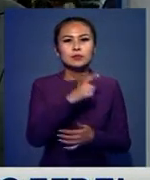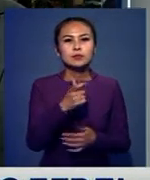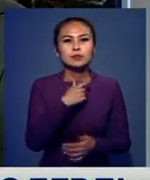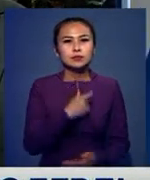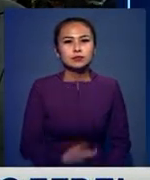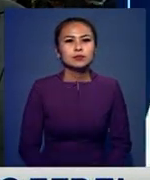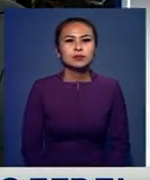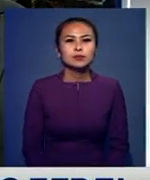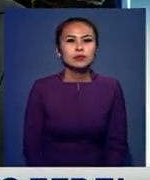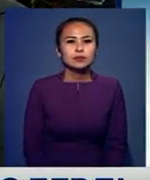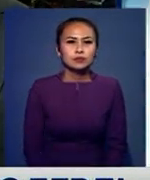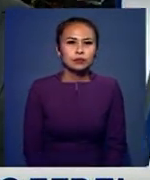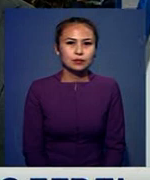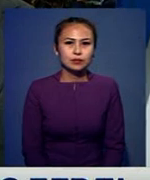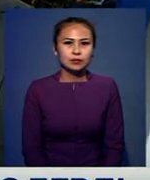берді?